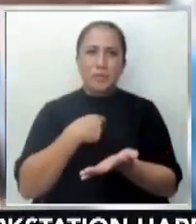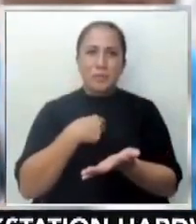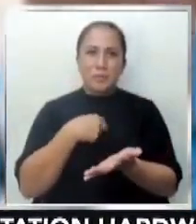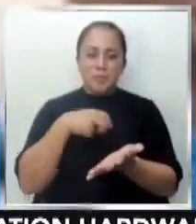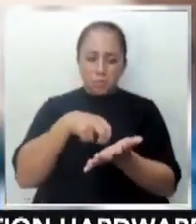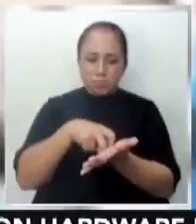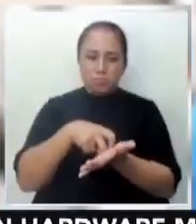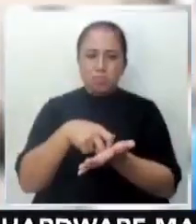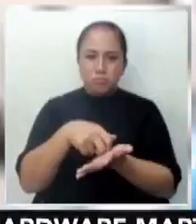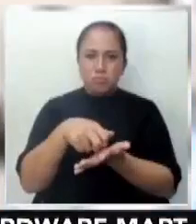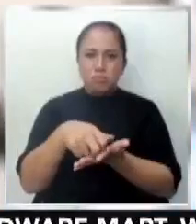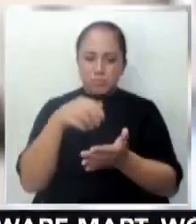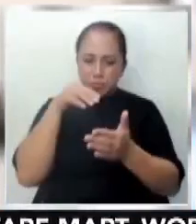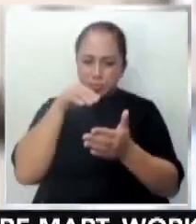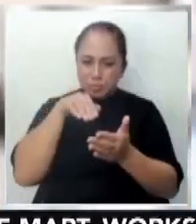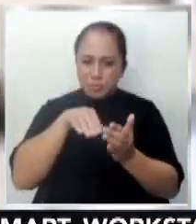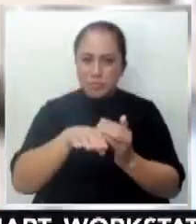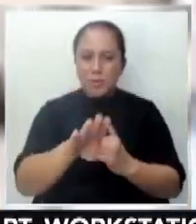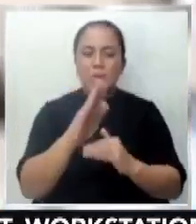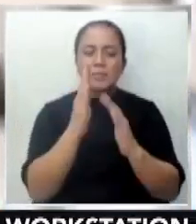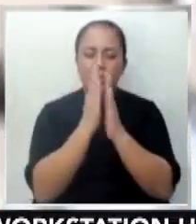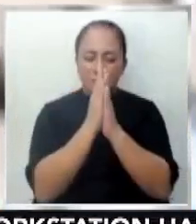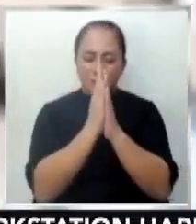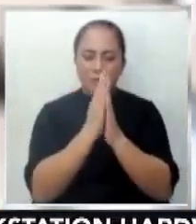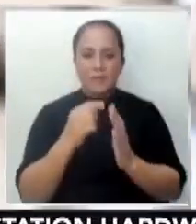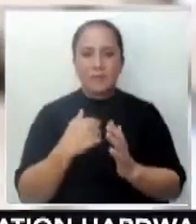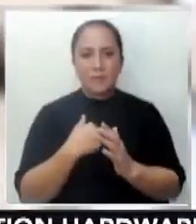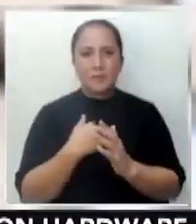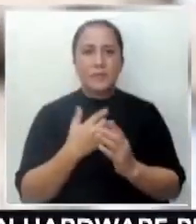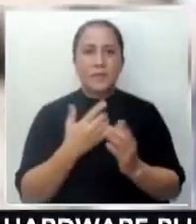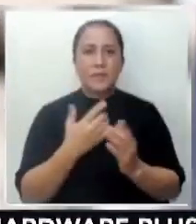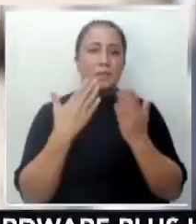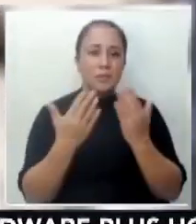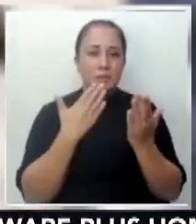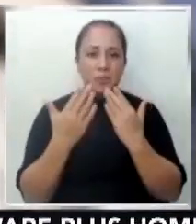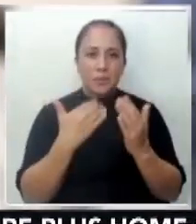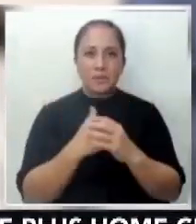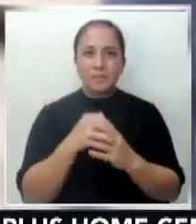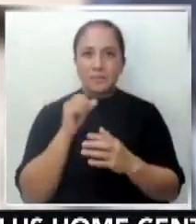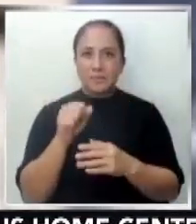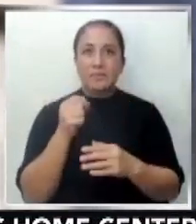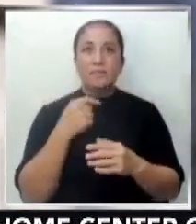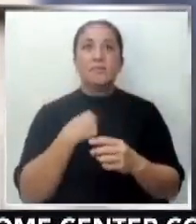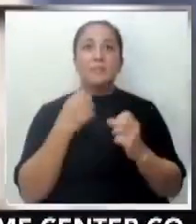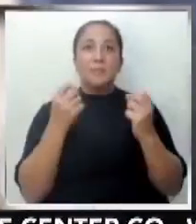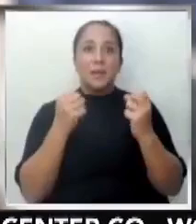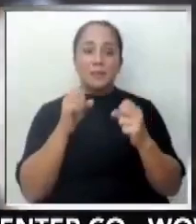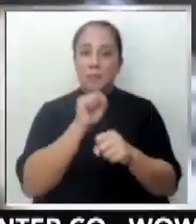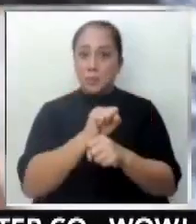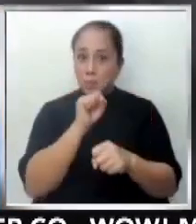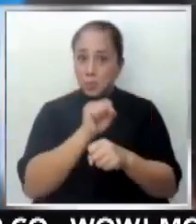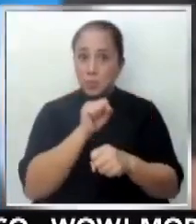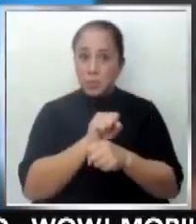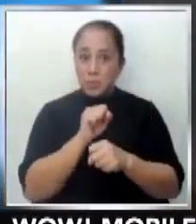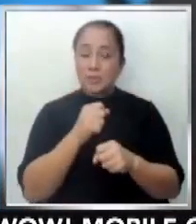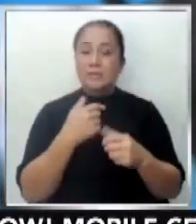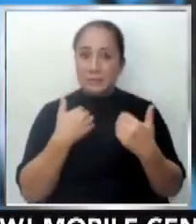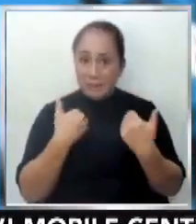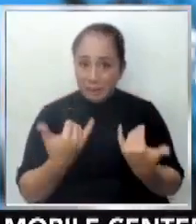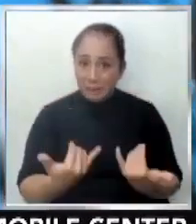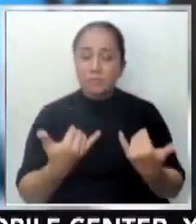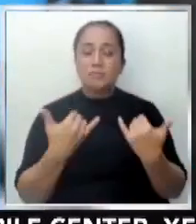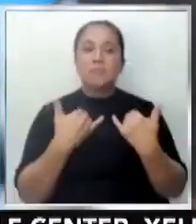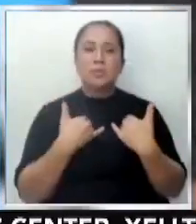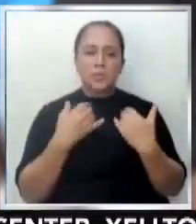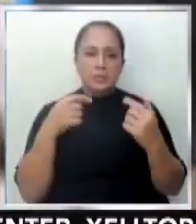may loob. Nag-pray din po talaga ako. Nag-thank you po ako. Siyempre, maraming trabaho po yung pumapasok sa atin. Siyempre, dito po sa